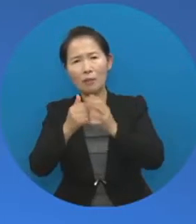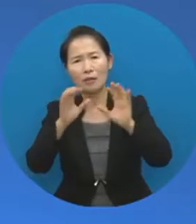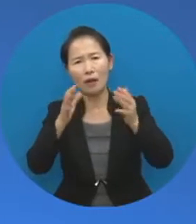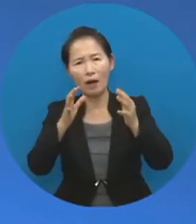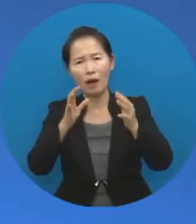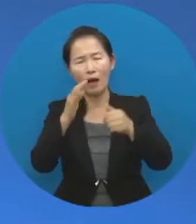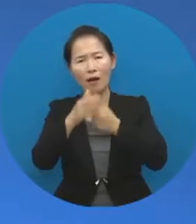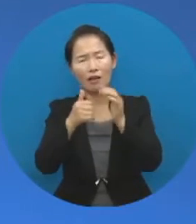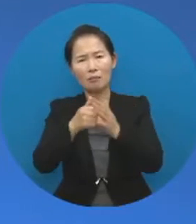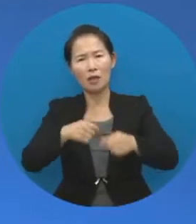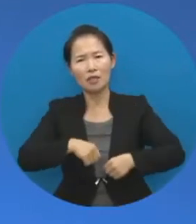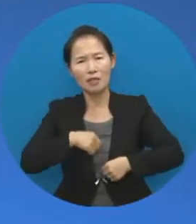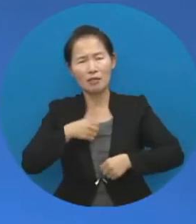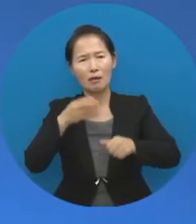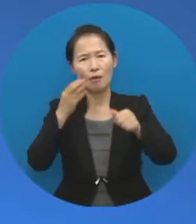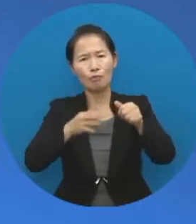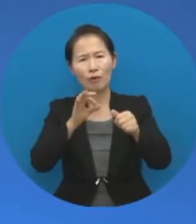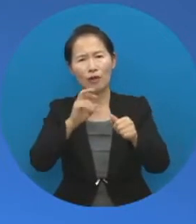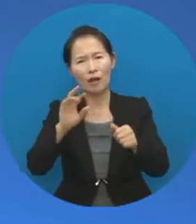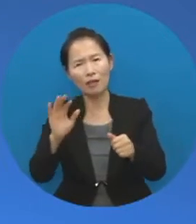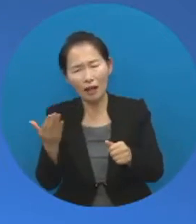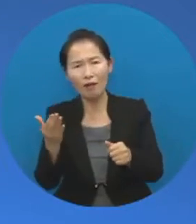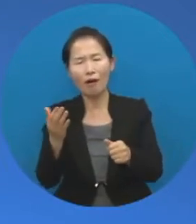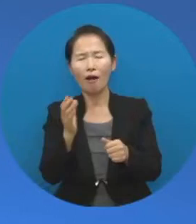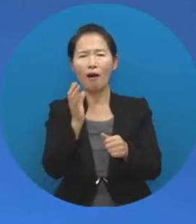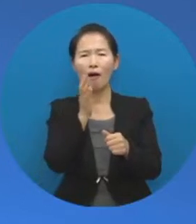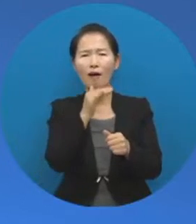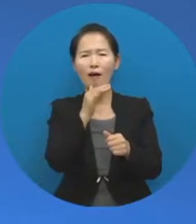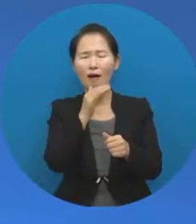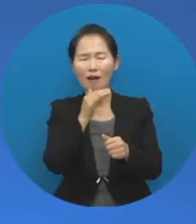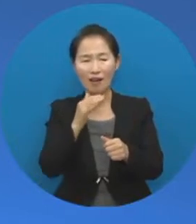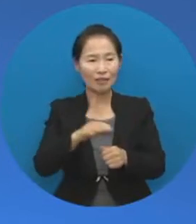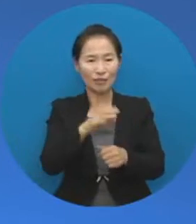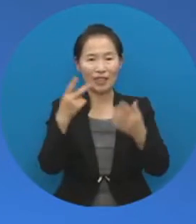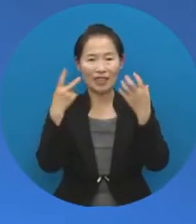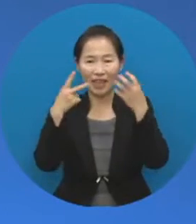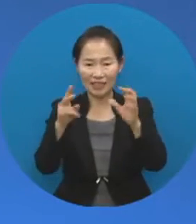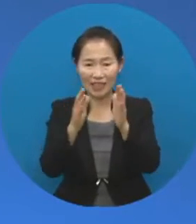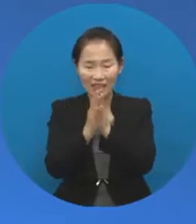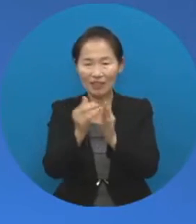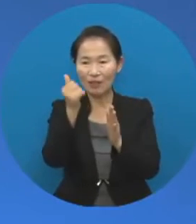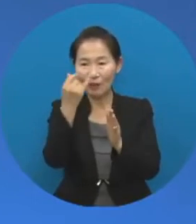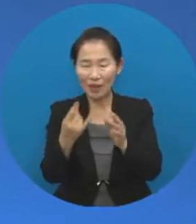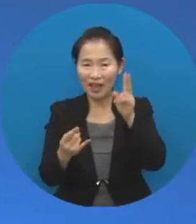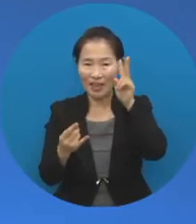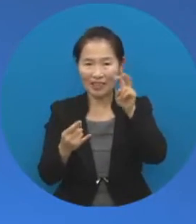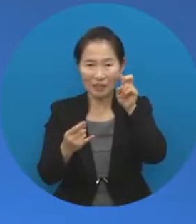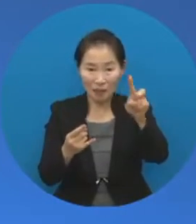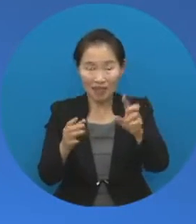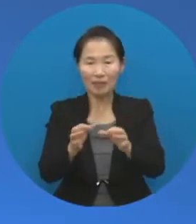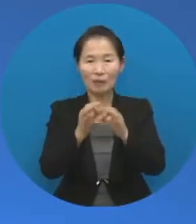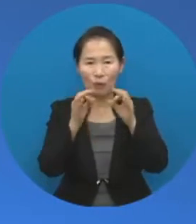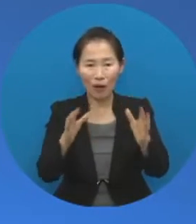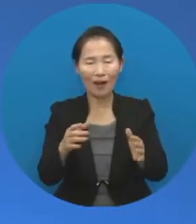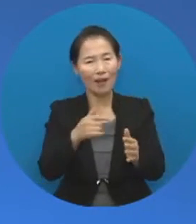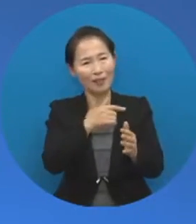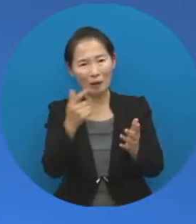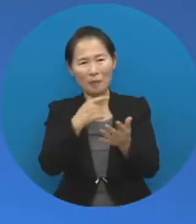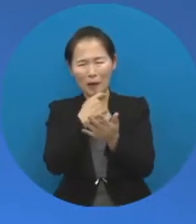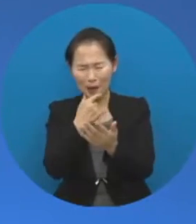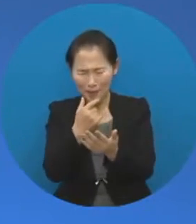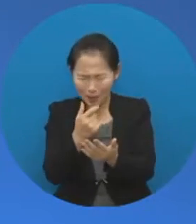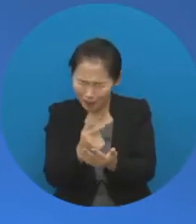의를 구해야겠다. 그렇게 생각하고 우리 다니엘 기도의 21일 동안 여러분 진짜 너무 감동적인 예배를 드리고